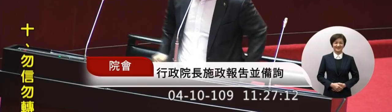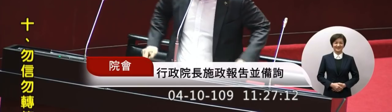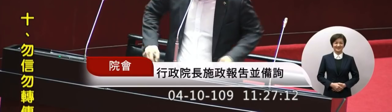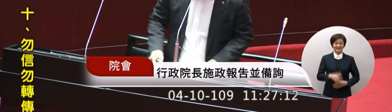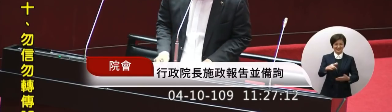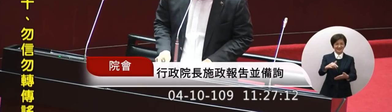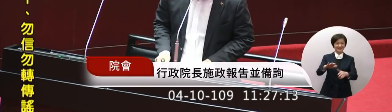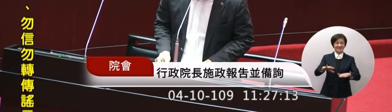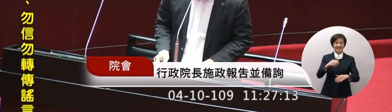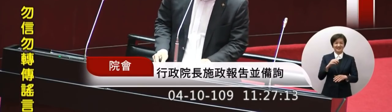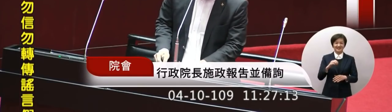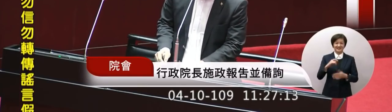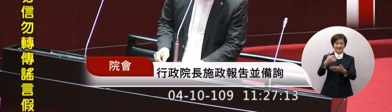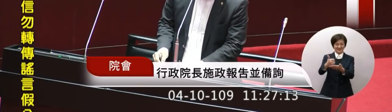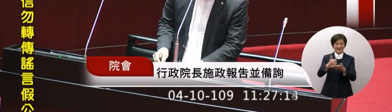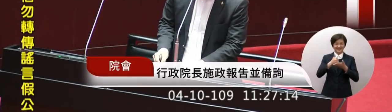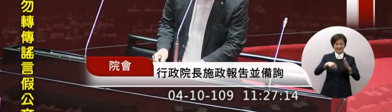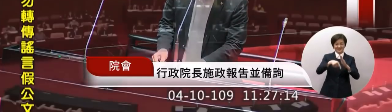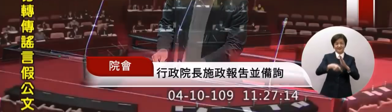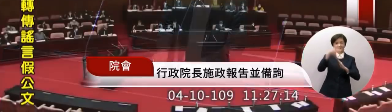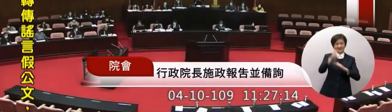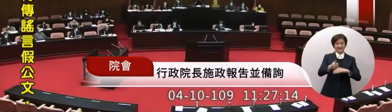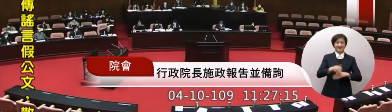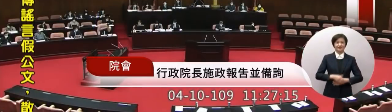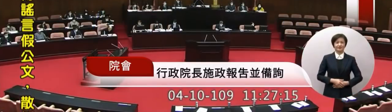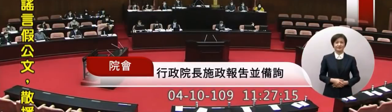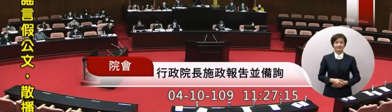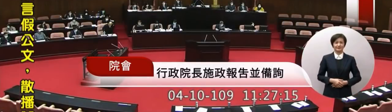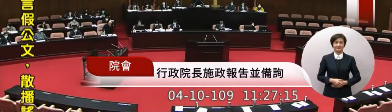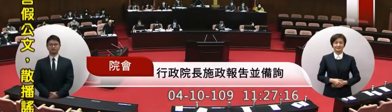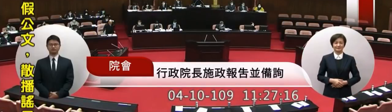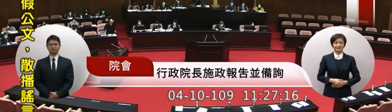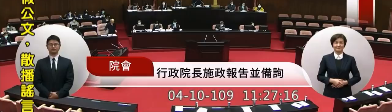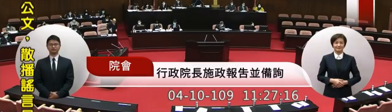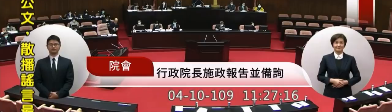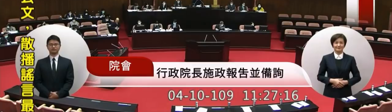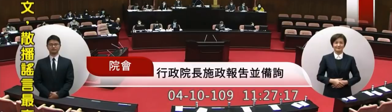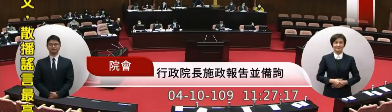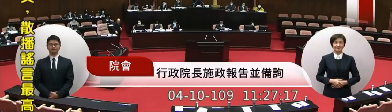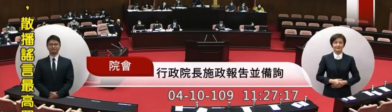姚家议定。 苏院长，请。